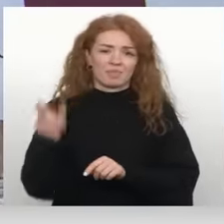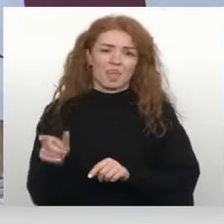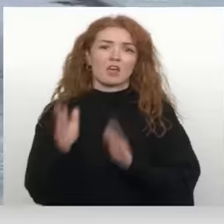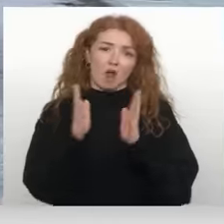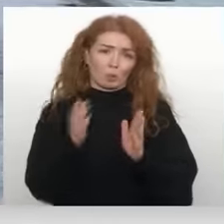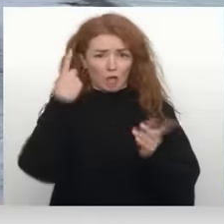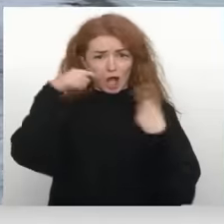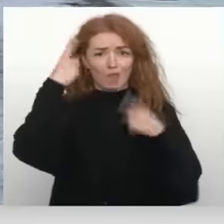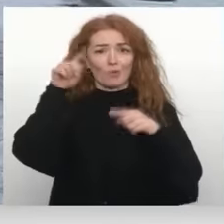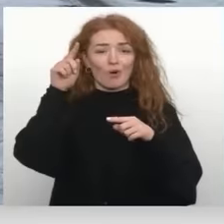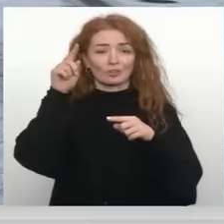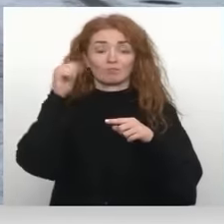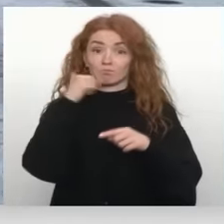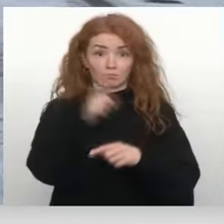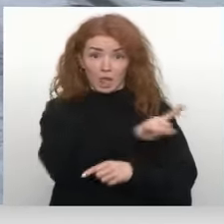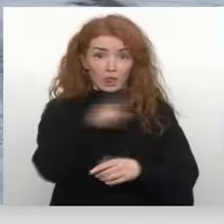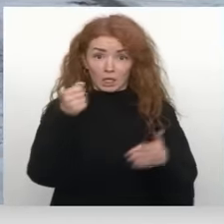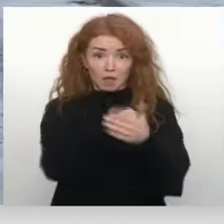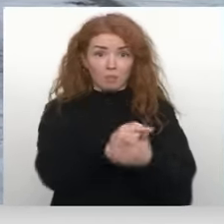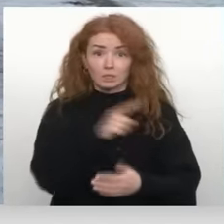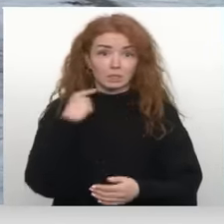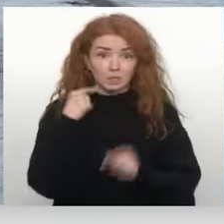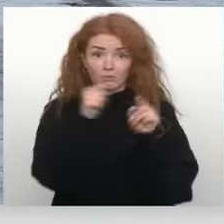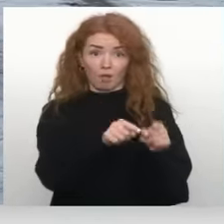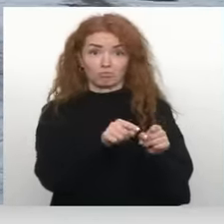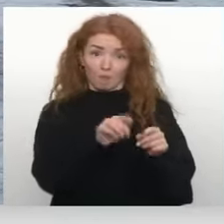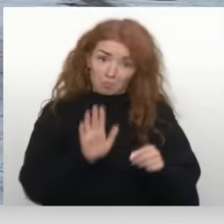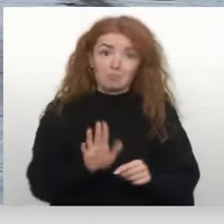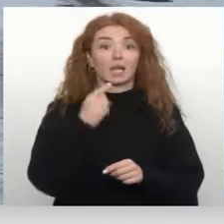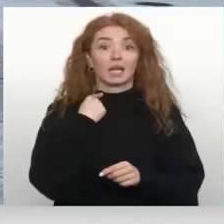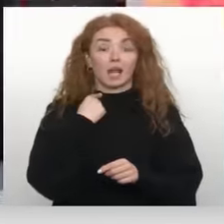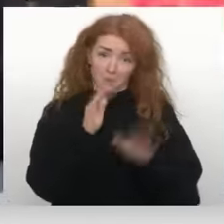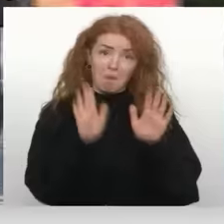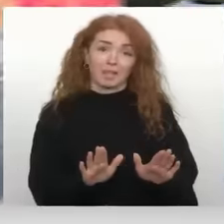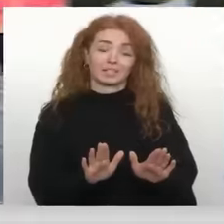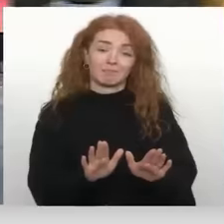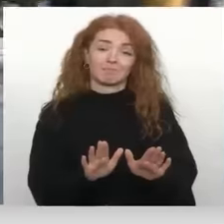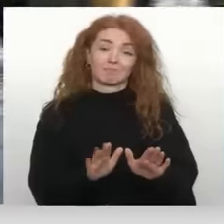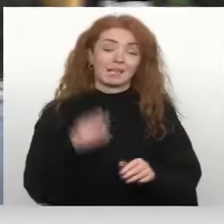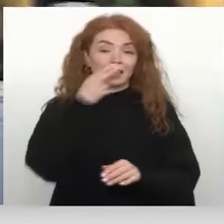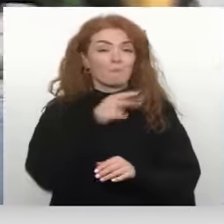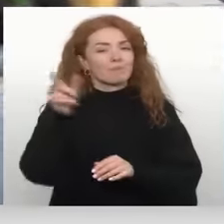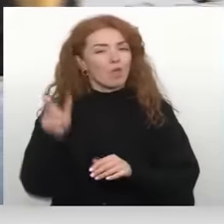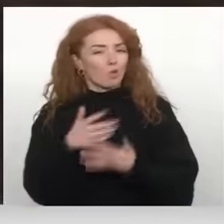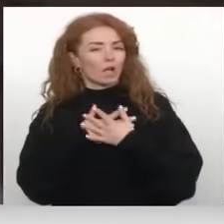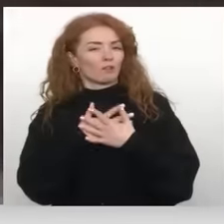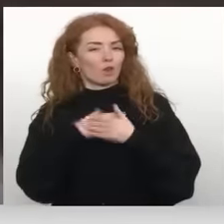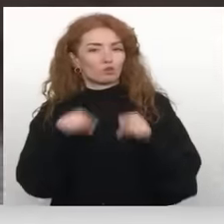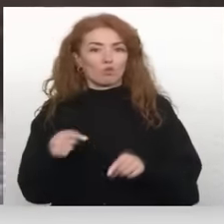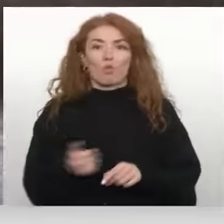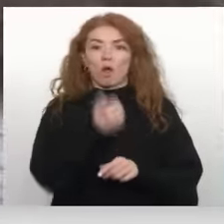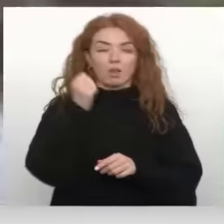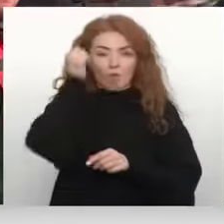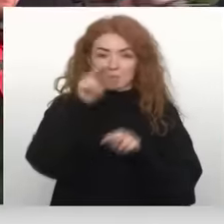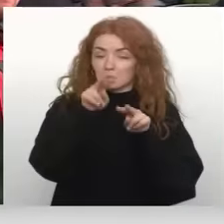radoši. Līdz Rīgai. Pie Rīgas arī paliksim. Zemnieku aktivitāti šodien Valmierā vēroja